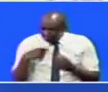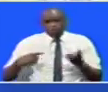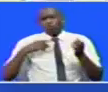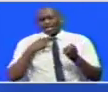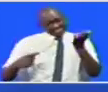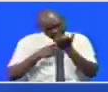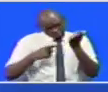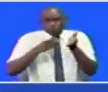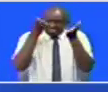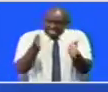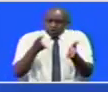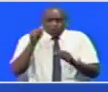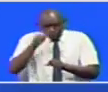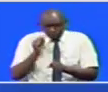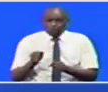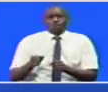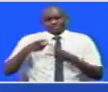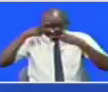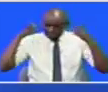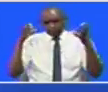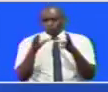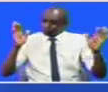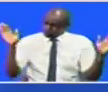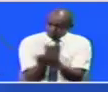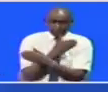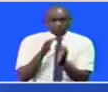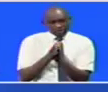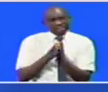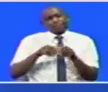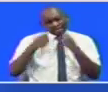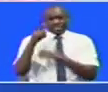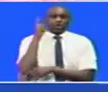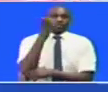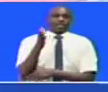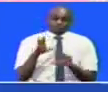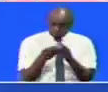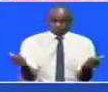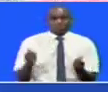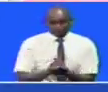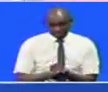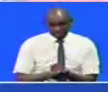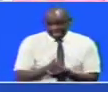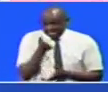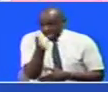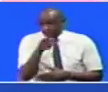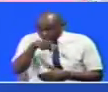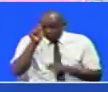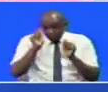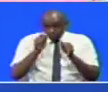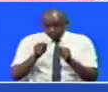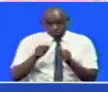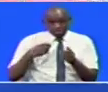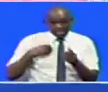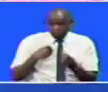teknolojia ya kisasa ili kukabili ugaidi na matukio mengine ya utovu wa usalama. Na mbali na kuwa na uwezo wa kuhimili vishindo